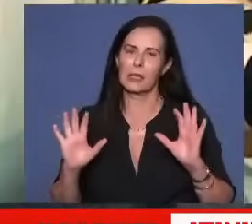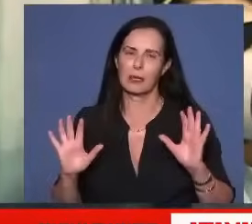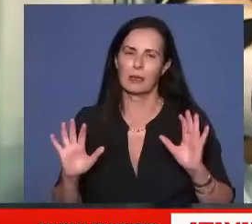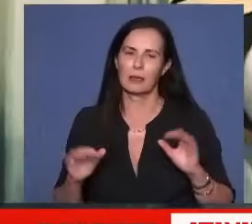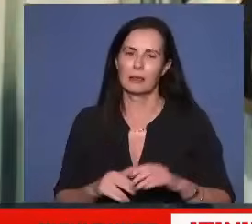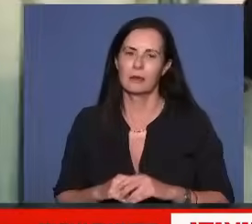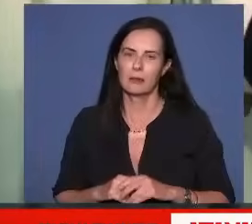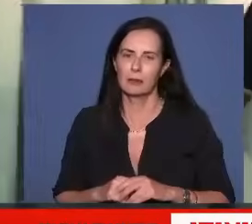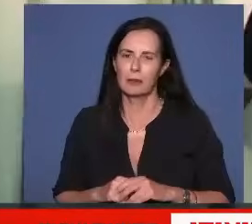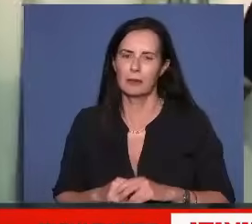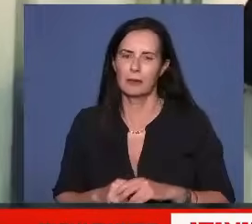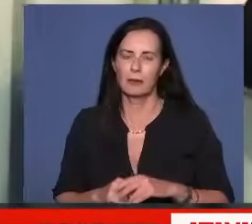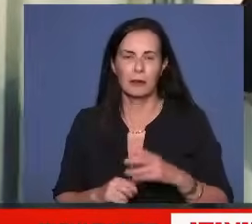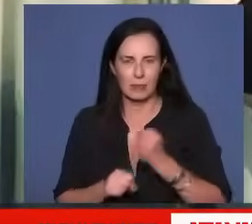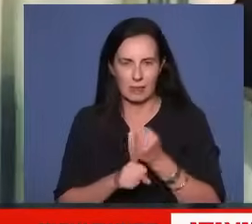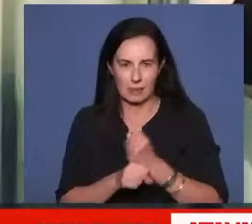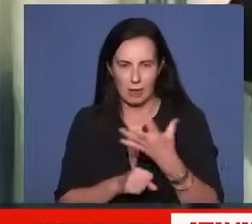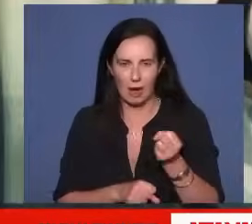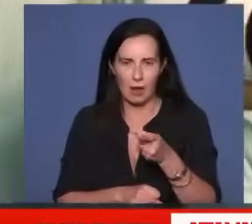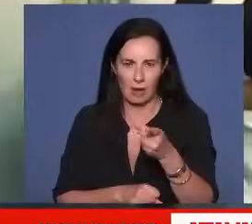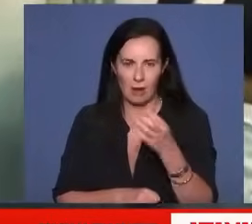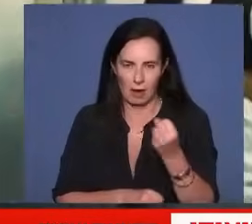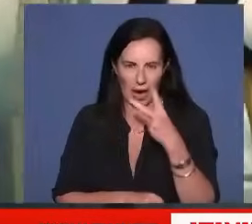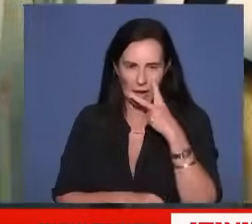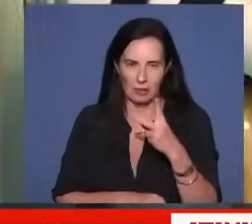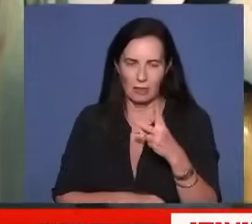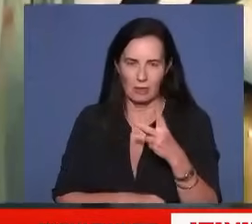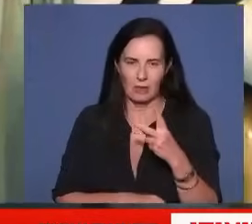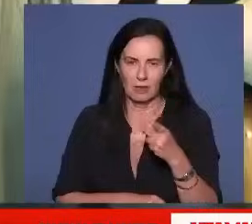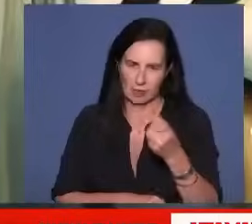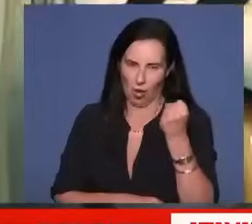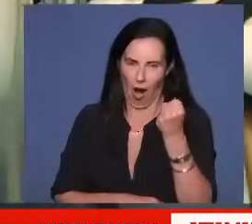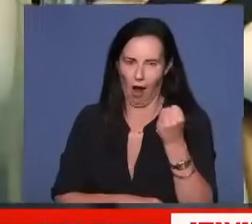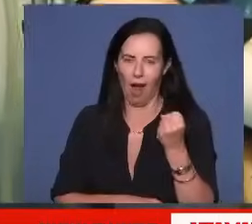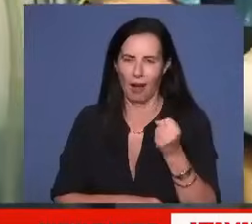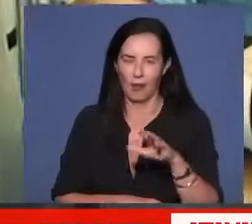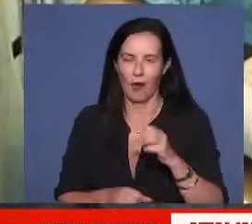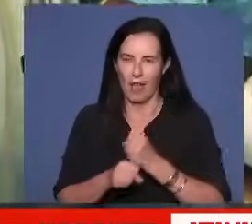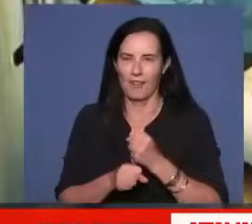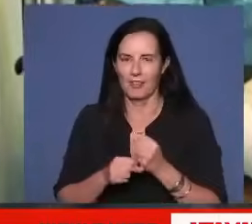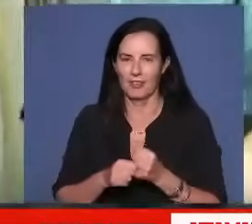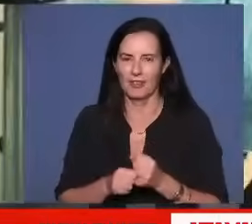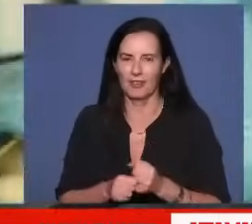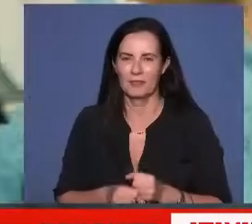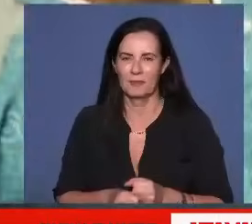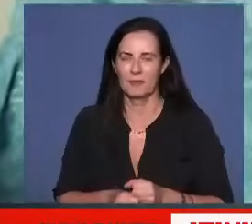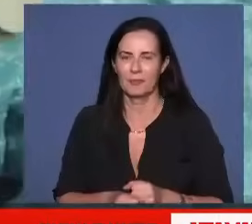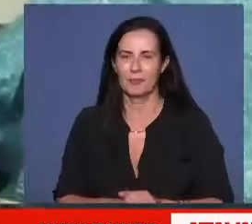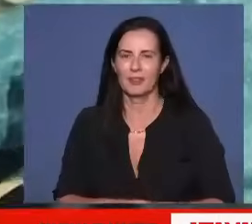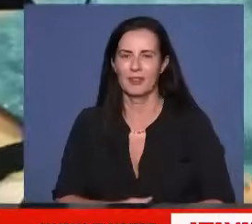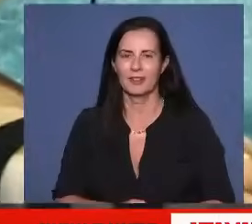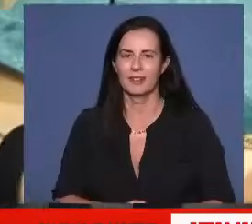רגע, תעשה רגע. היד הזאת ראית... זה יכול לפרט, כן בעיה. זה יכול לפרט. זה הקטל, וואו. אה, נגיעו? אני